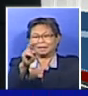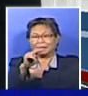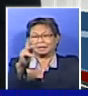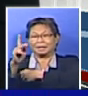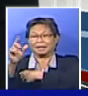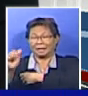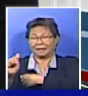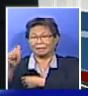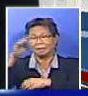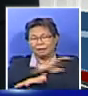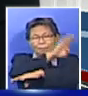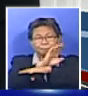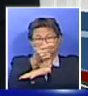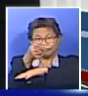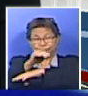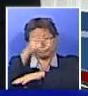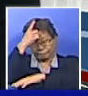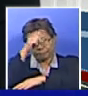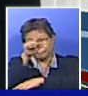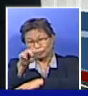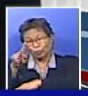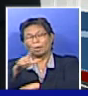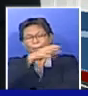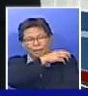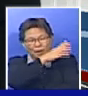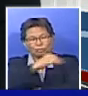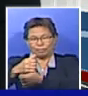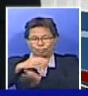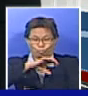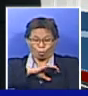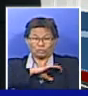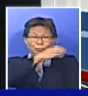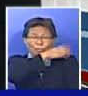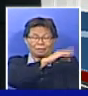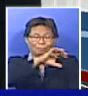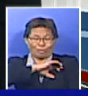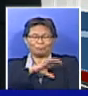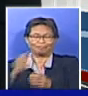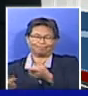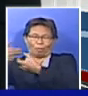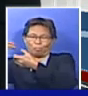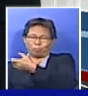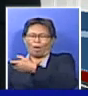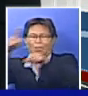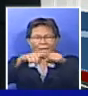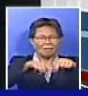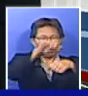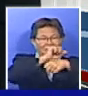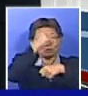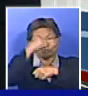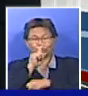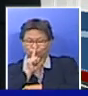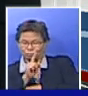Bukit Aman, Datuk Seri Zulkifli Abdullah berkata, pegawai dan anggota berkenaan akan terbabit dalam pelbagai bentuk penugasan bagi